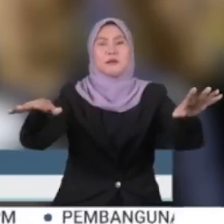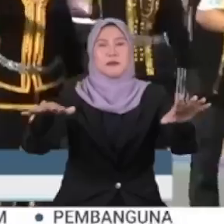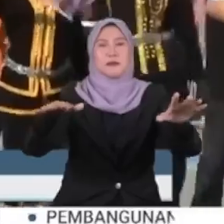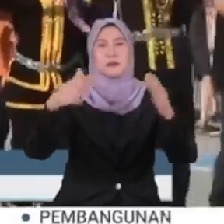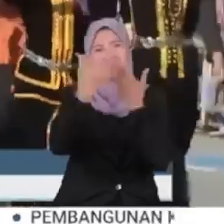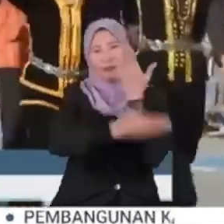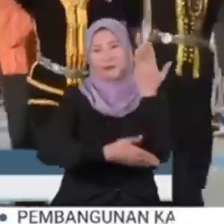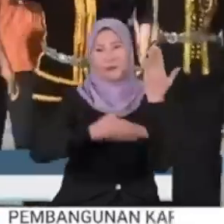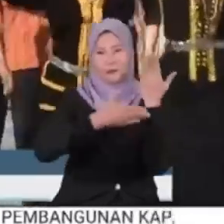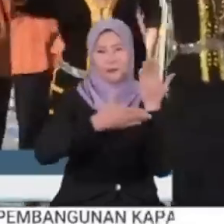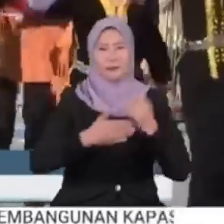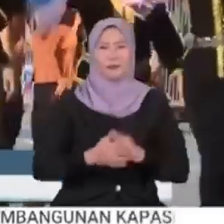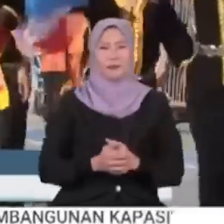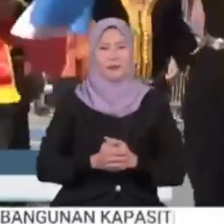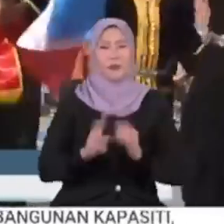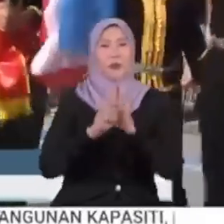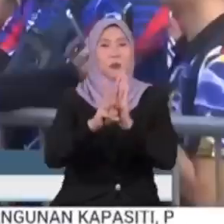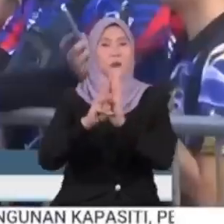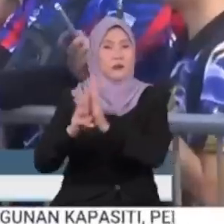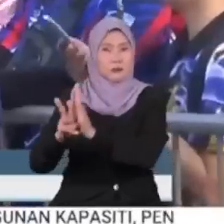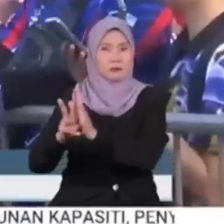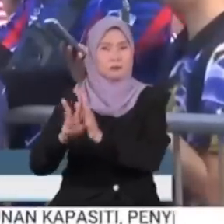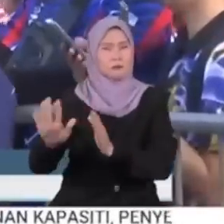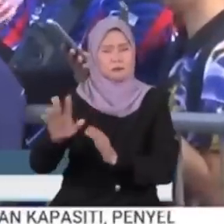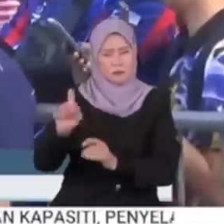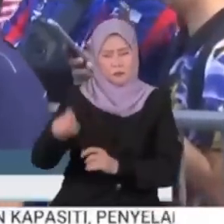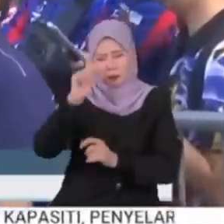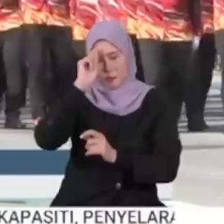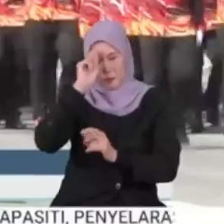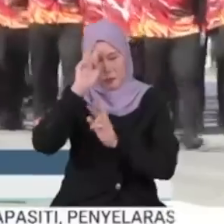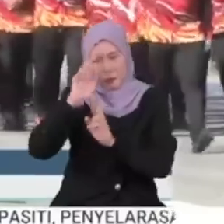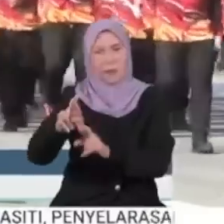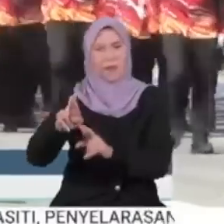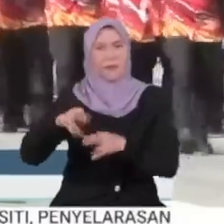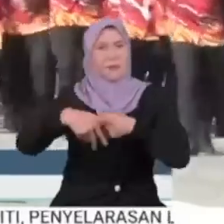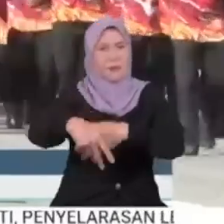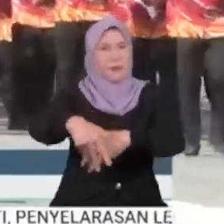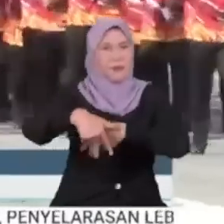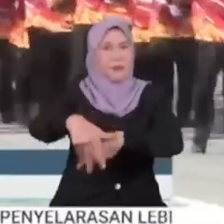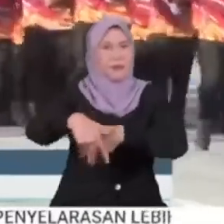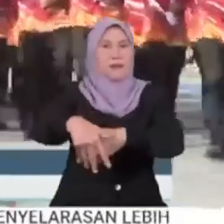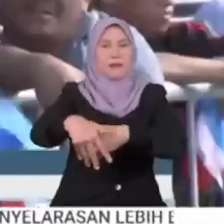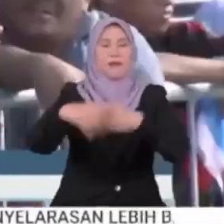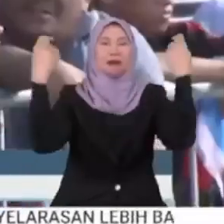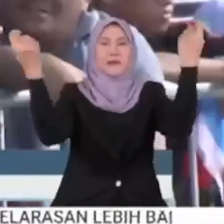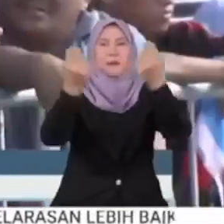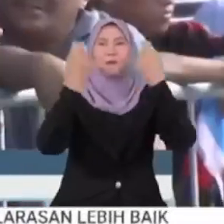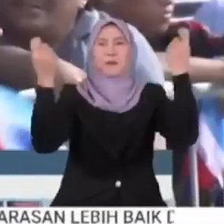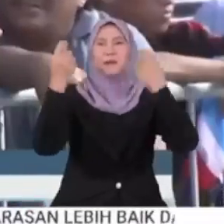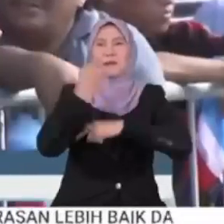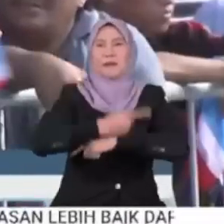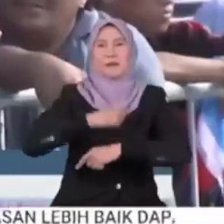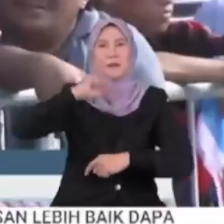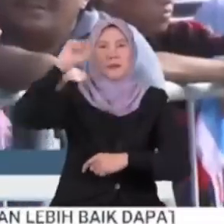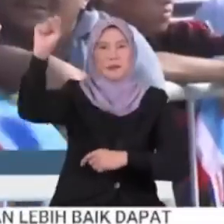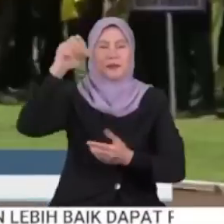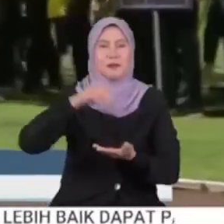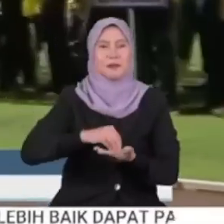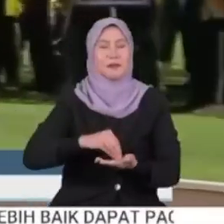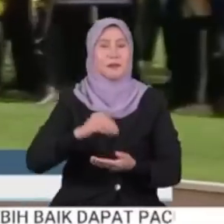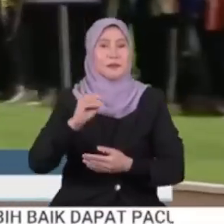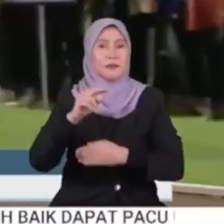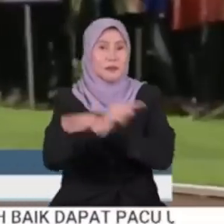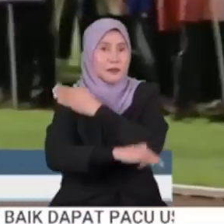seluruh Malaysia. Kontingen ini turut diberi penghormatan menyertai perarakan perbarisan sempena sambutan Hari Kebangsaan di Ibu